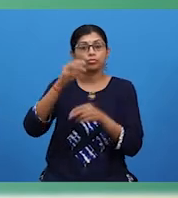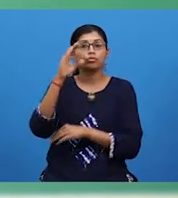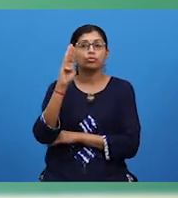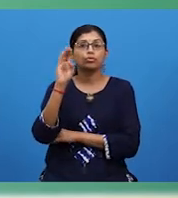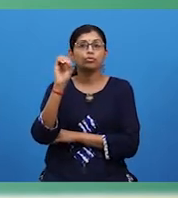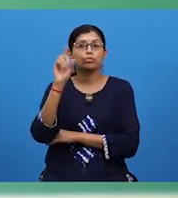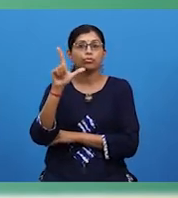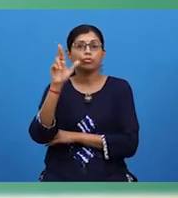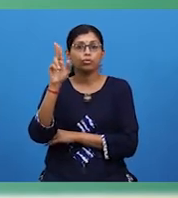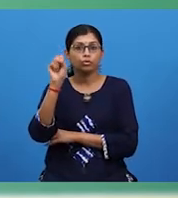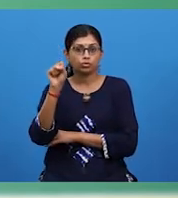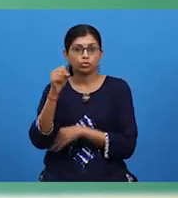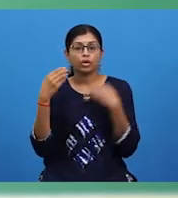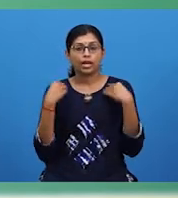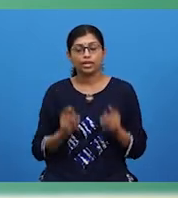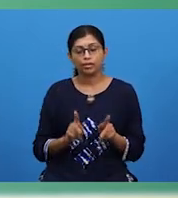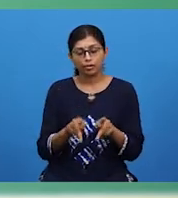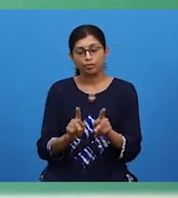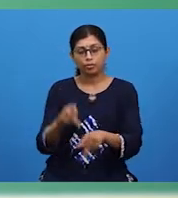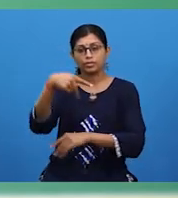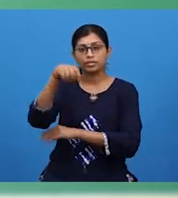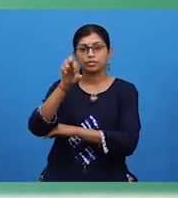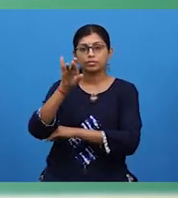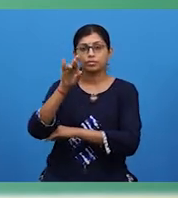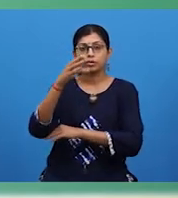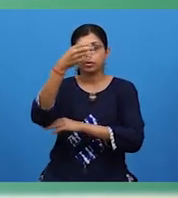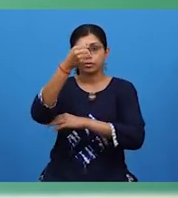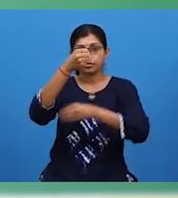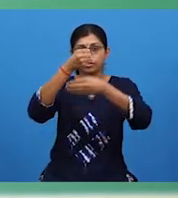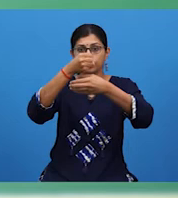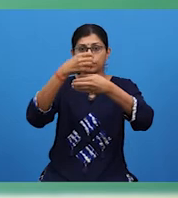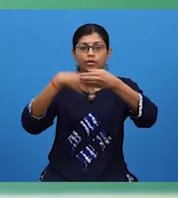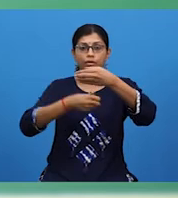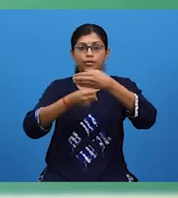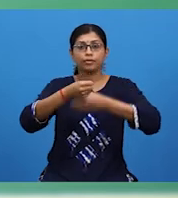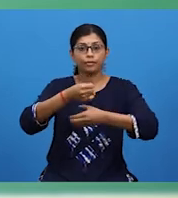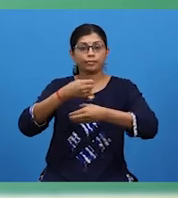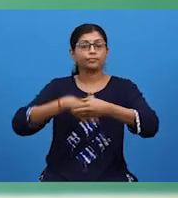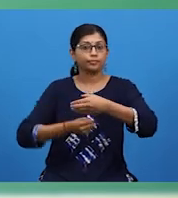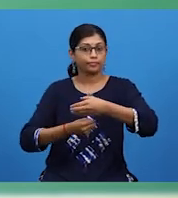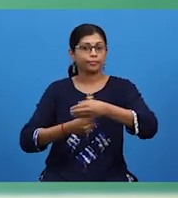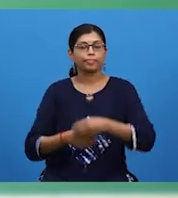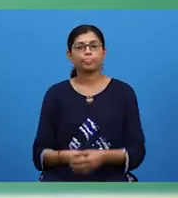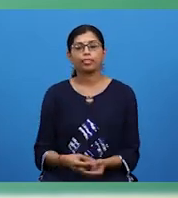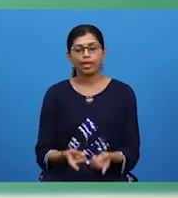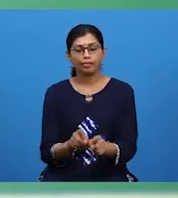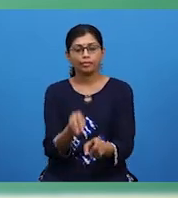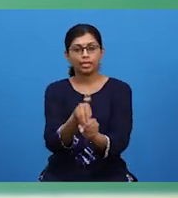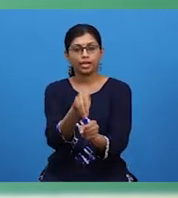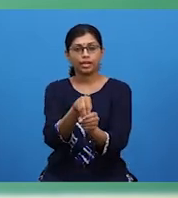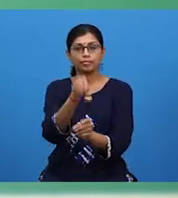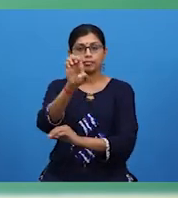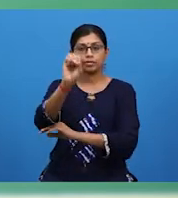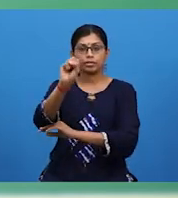Proses peritasis berlaku di mana pengecutan dan pengendulan dinding esofagus menolak bolus